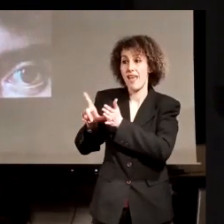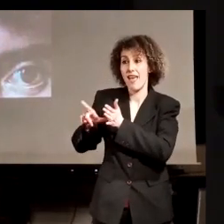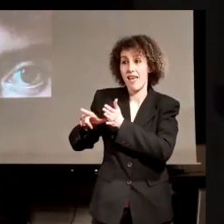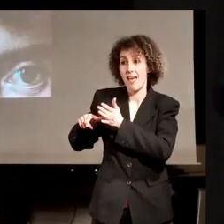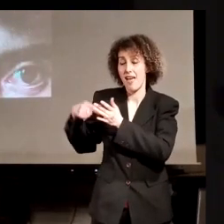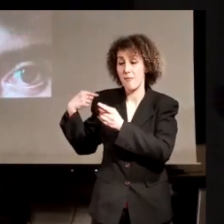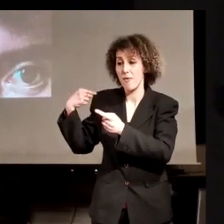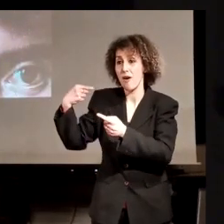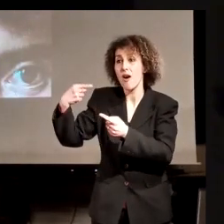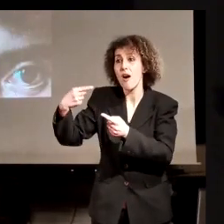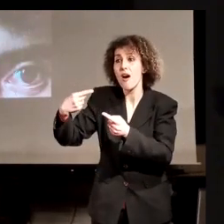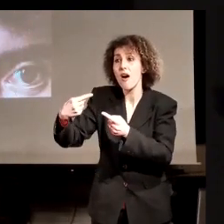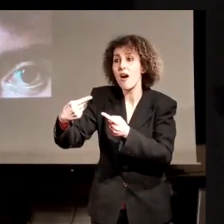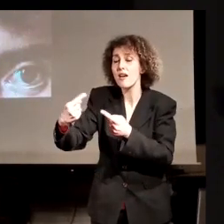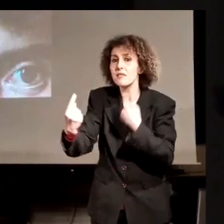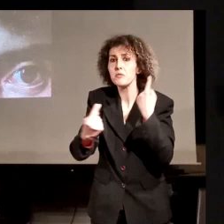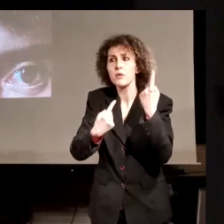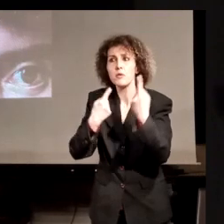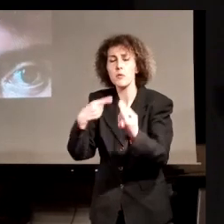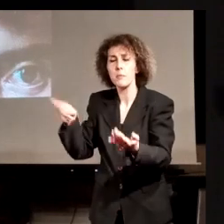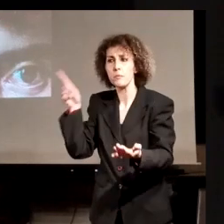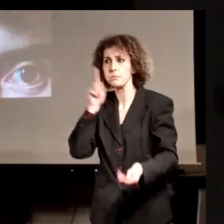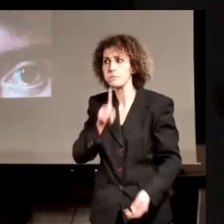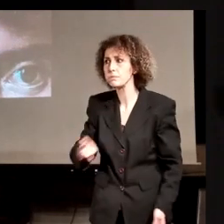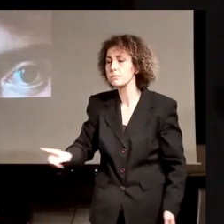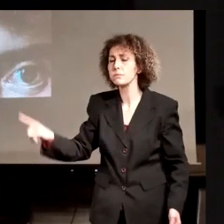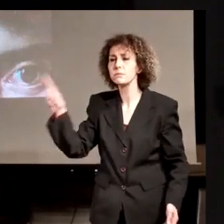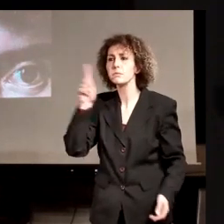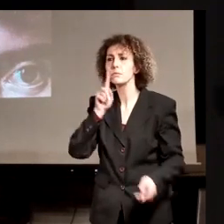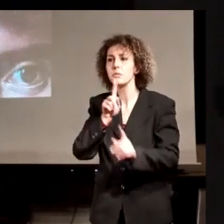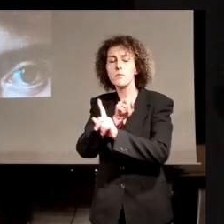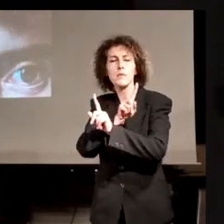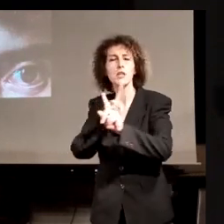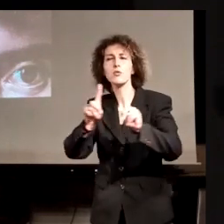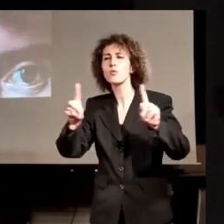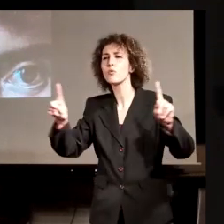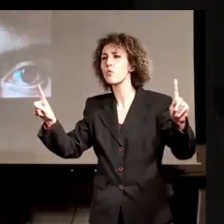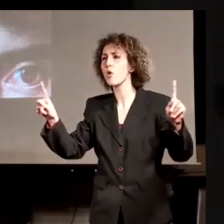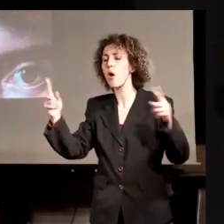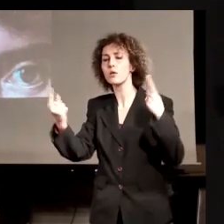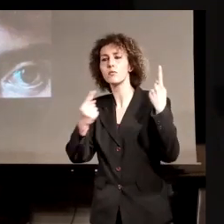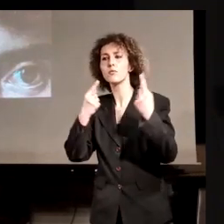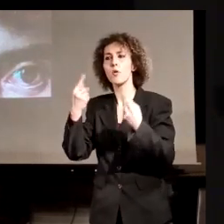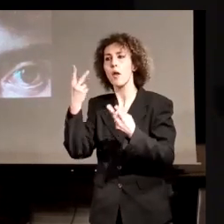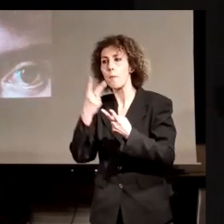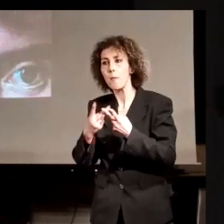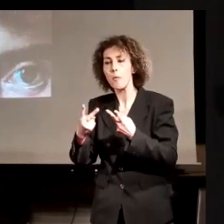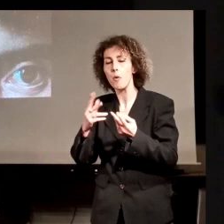più preso la briga di cacciare via quei visitatori sbandati o di riparare i loro danni